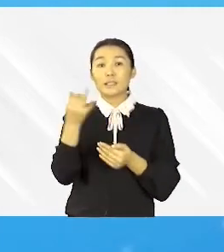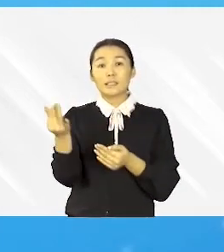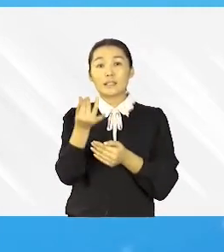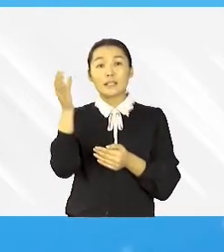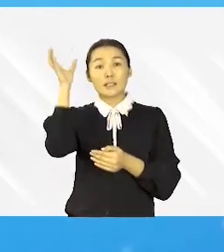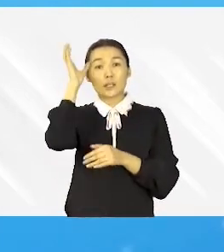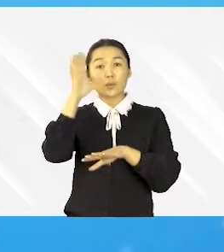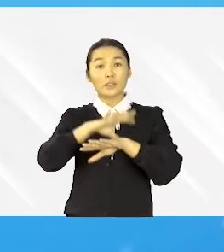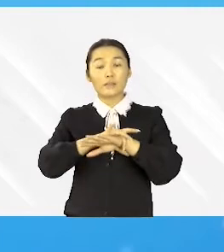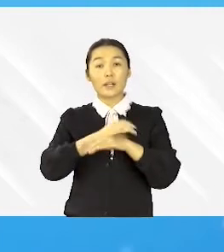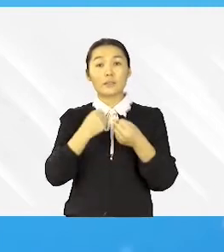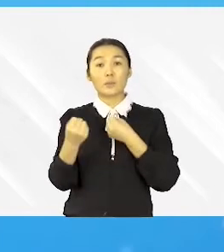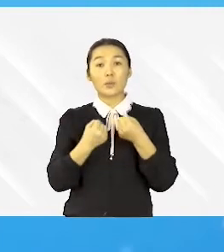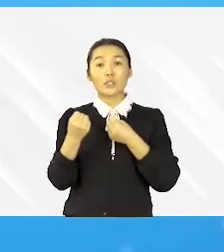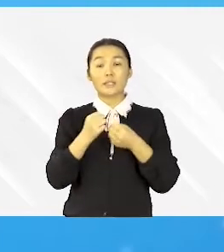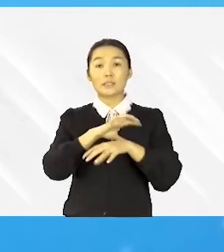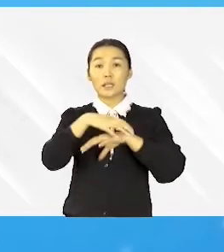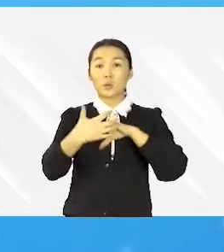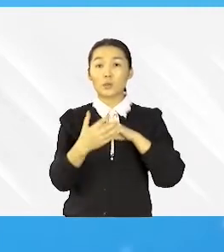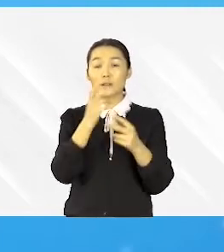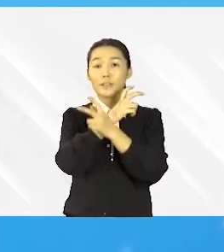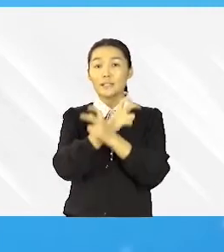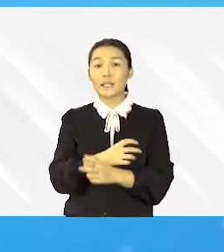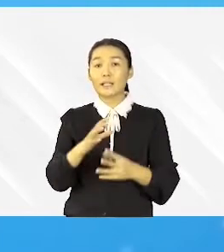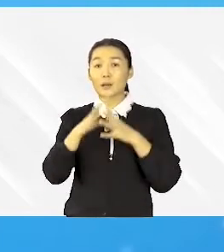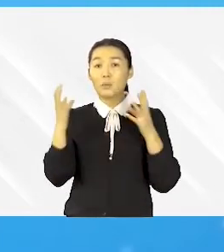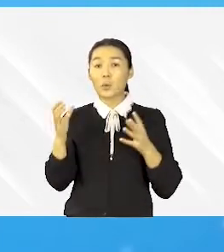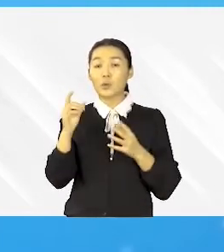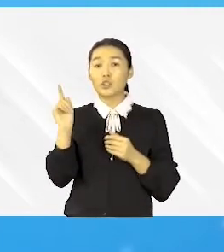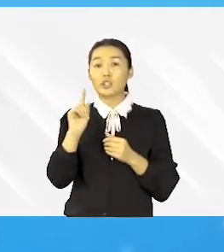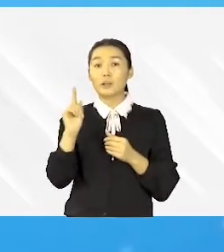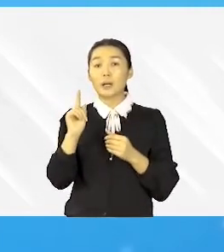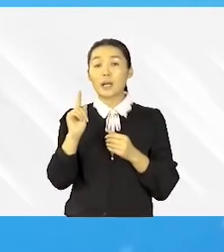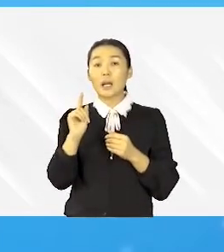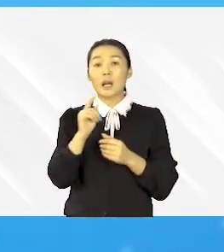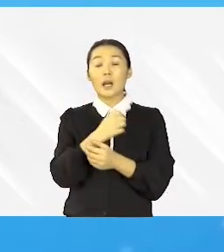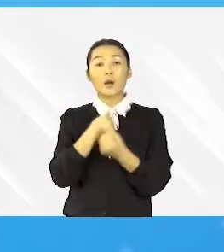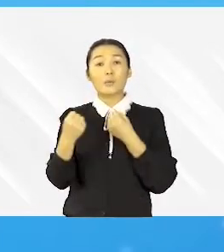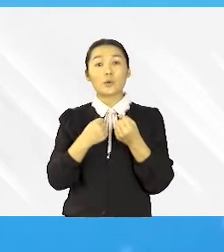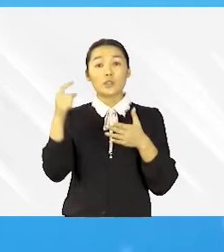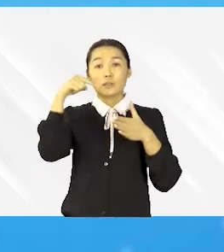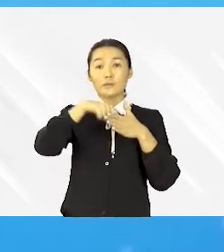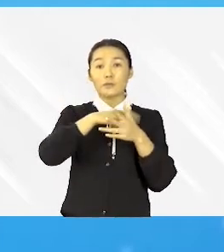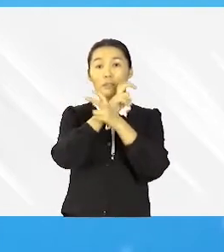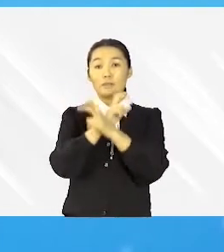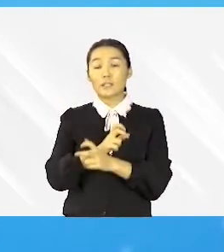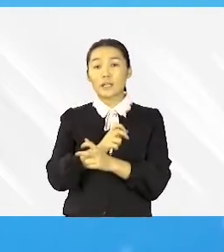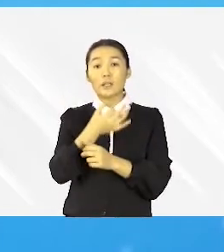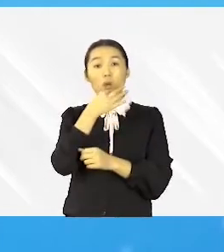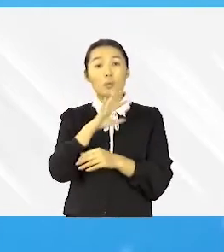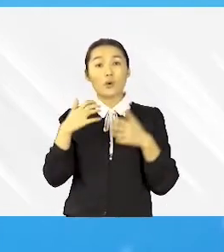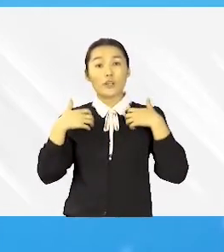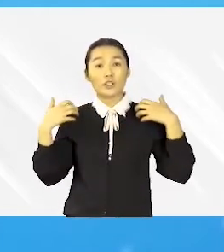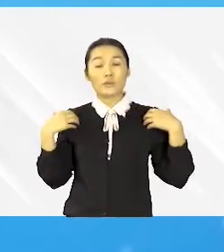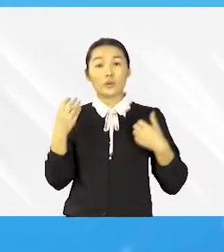факт. Прочность наружного скелета намного больше, чем прочность внутреннего скелета любого животного.